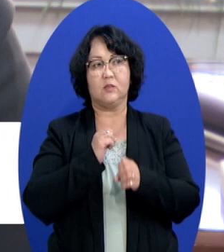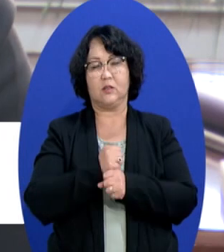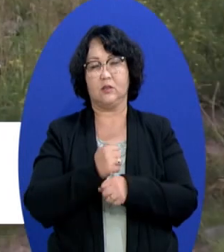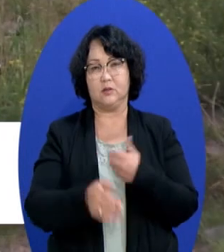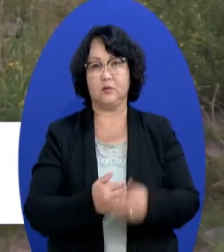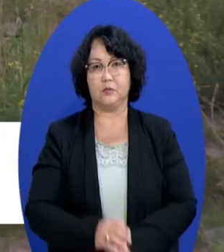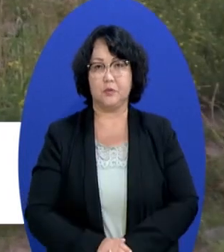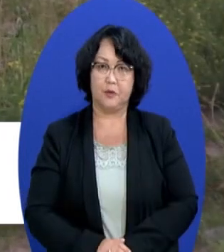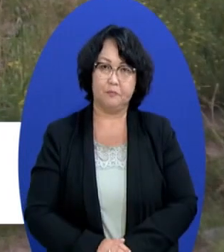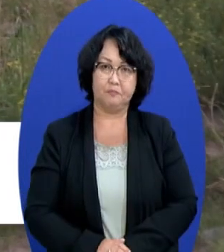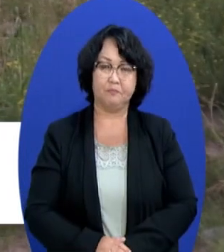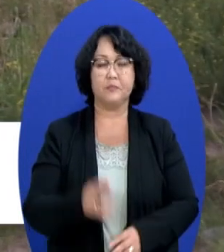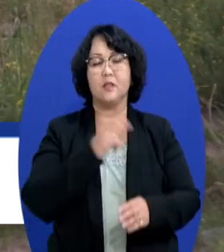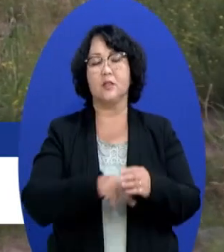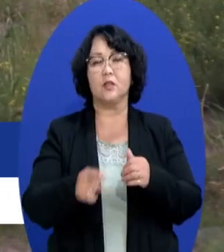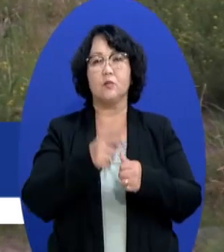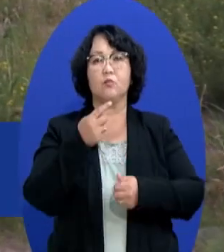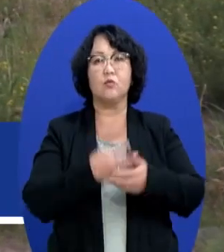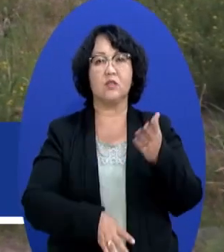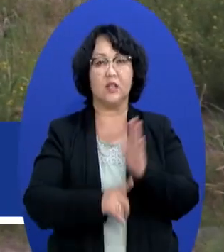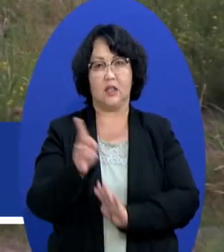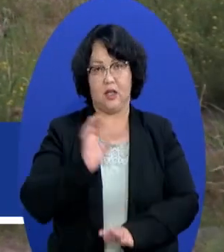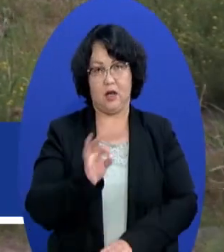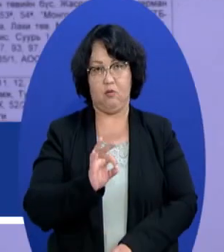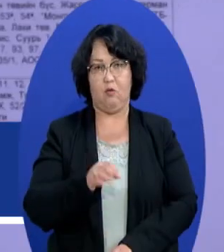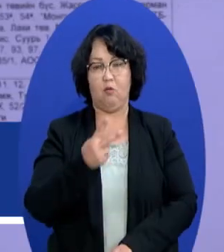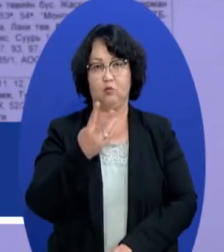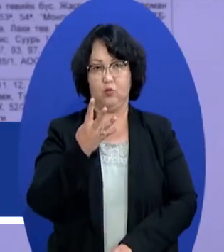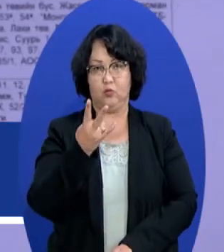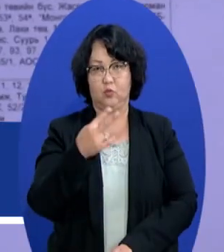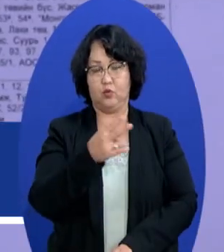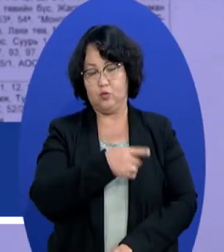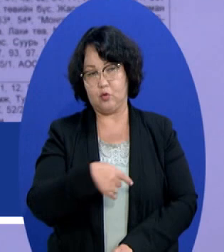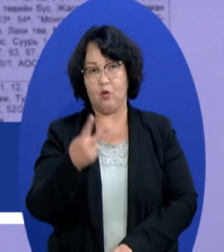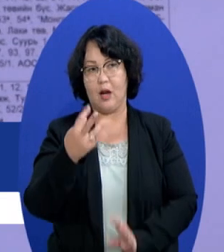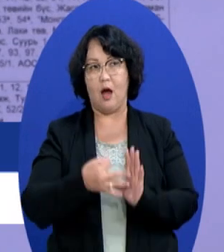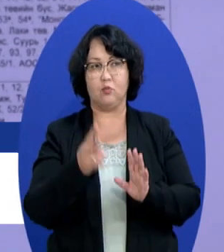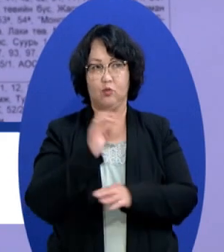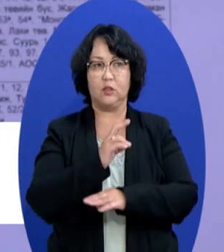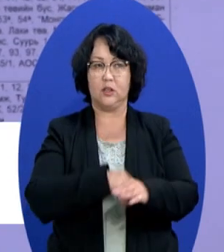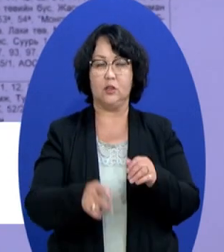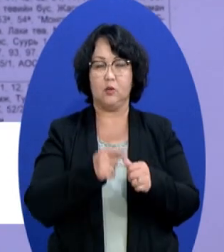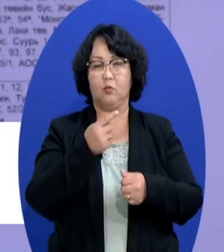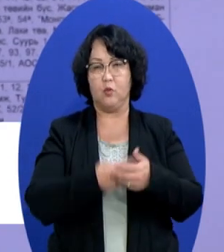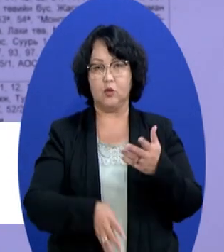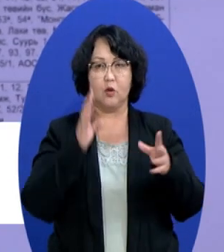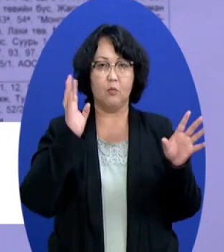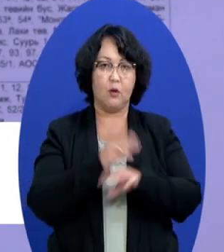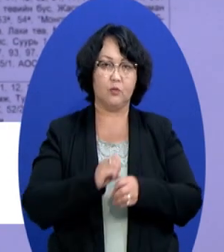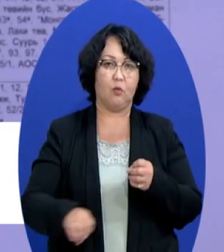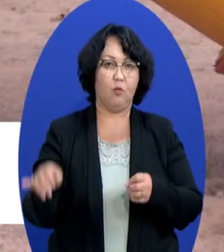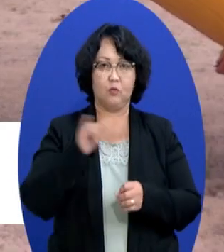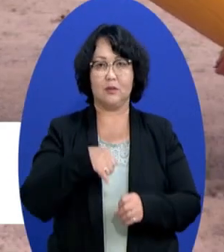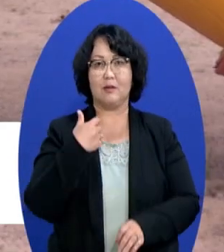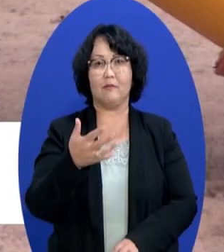тавьж байна. Цэцэрлэгийн бүртгэл хараахан эхлэхгүй байна. Энэ сарын 24-өөс 28-ны хооронд цэцэрлэгийн бүртгэл явагдана. Энэ жил улсын хэмжээнд